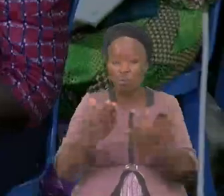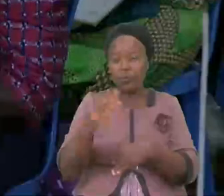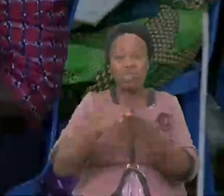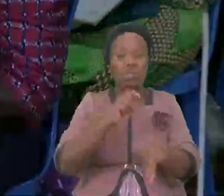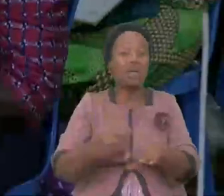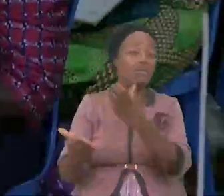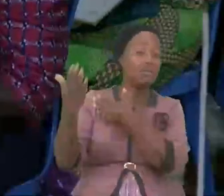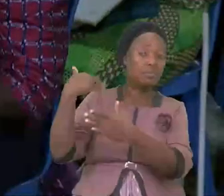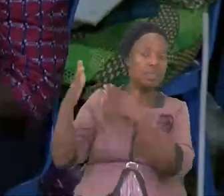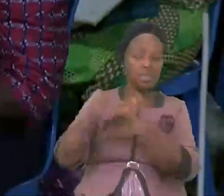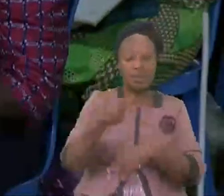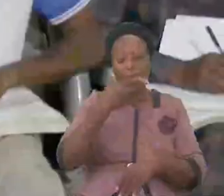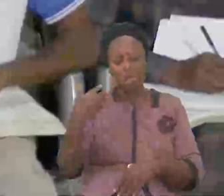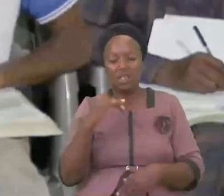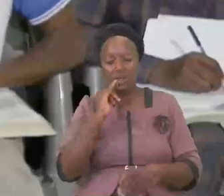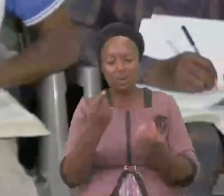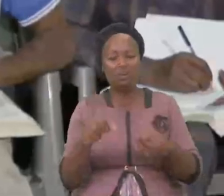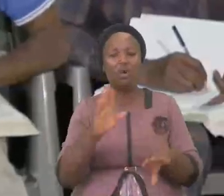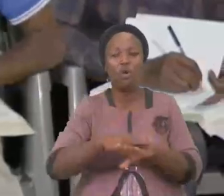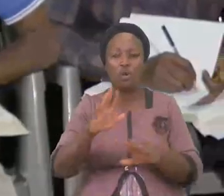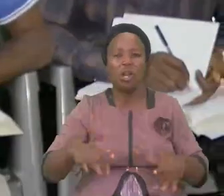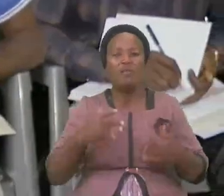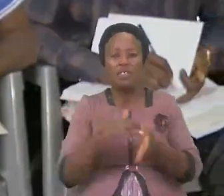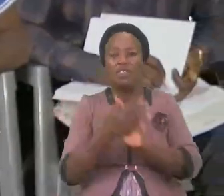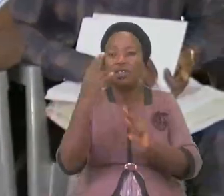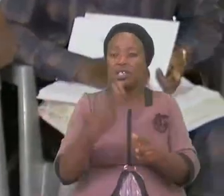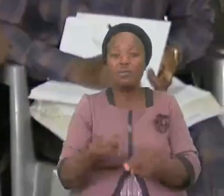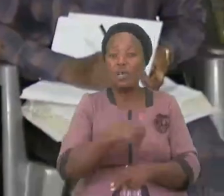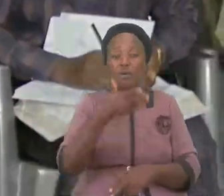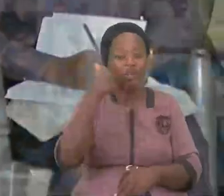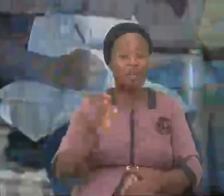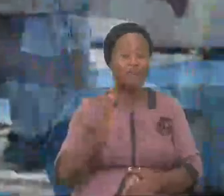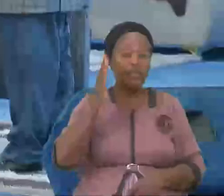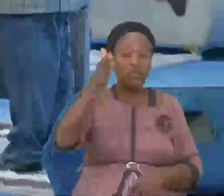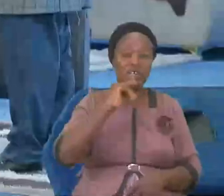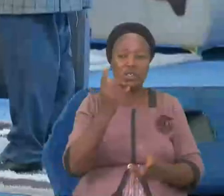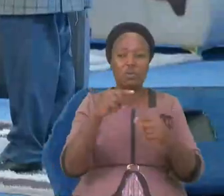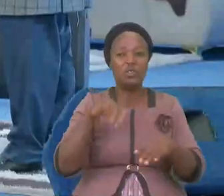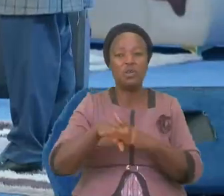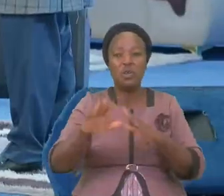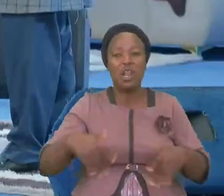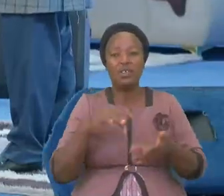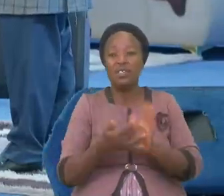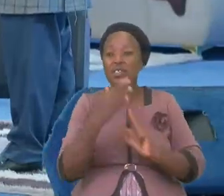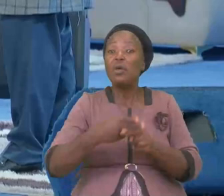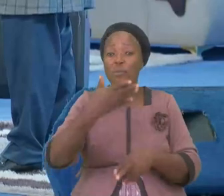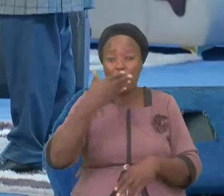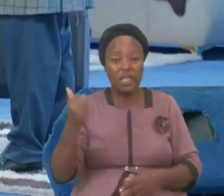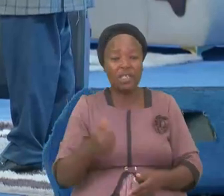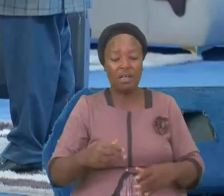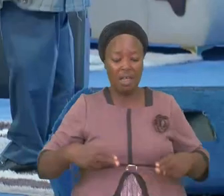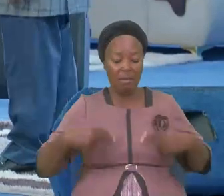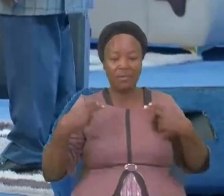avez eu par le passé, une chose meilleure vient pour vous. Un avenir meilleur vient pour vous. Une